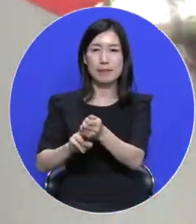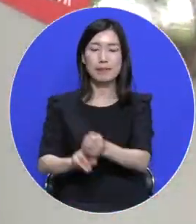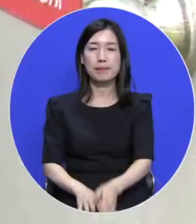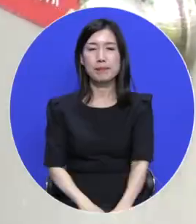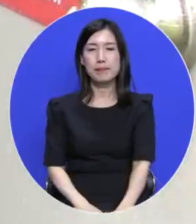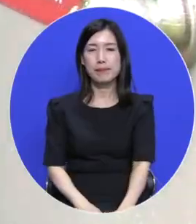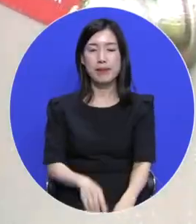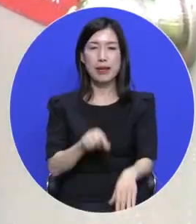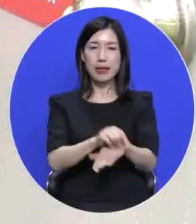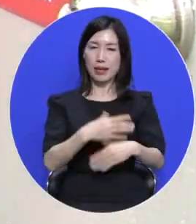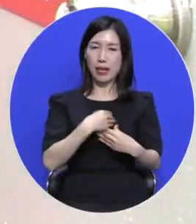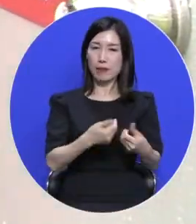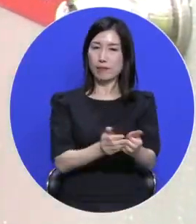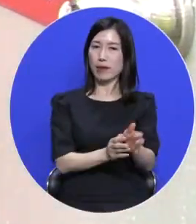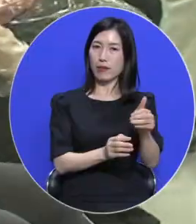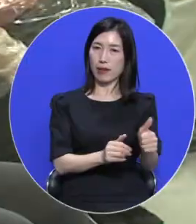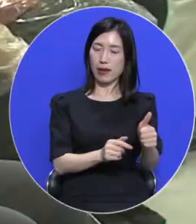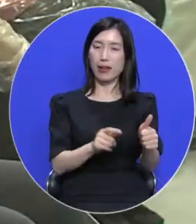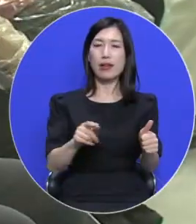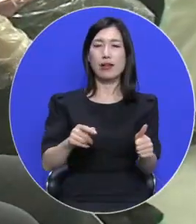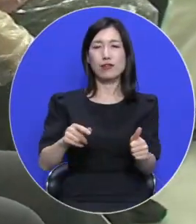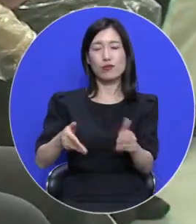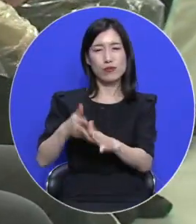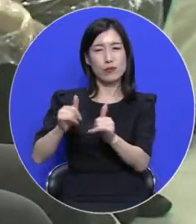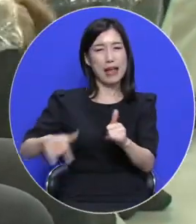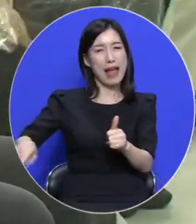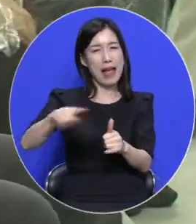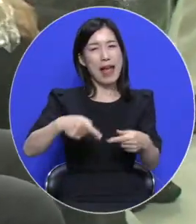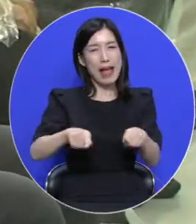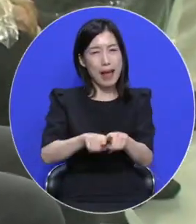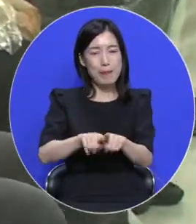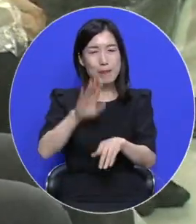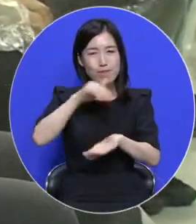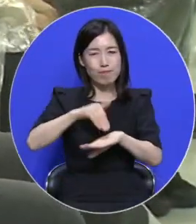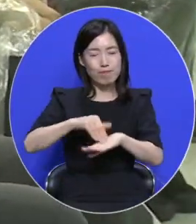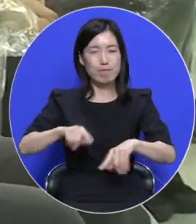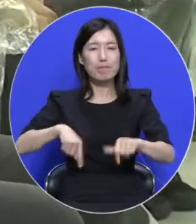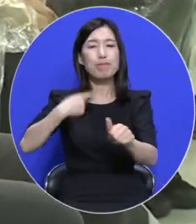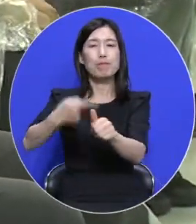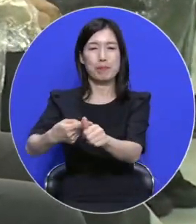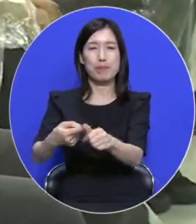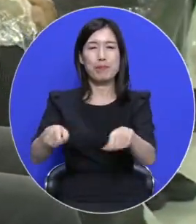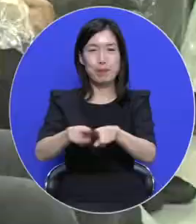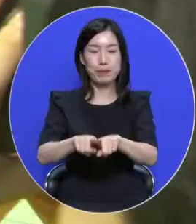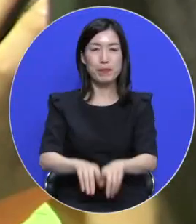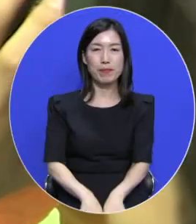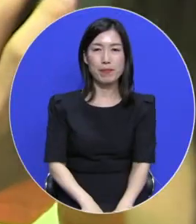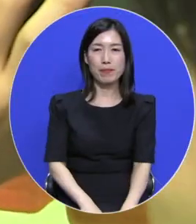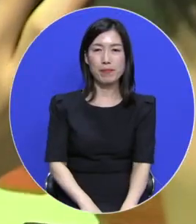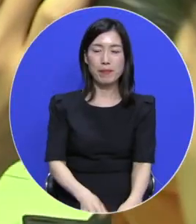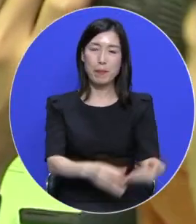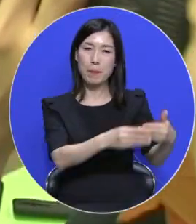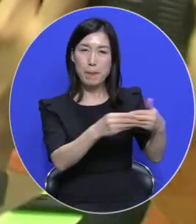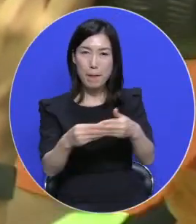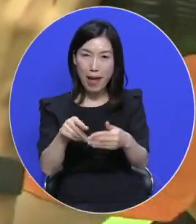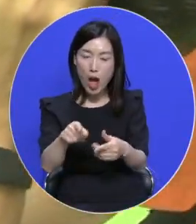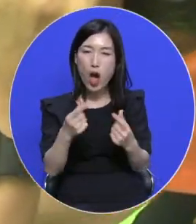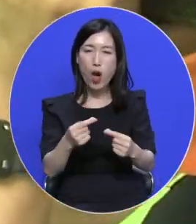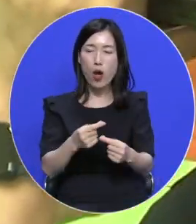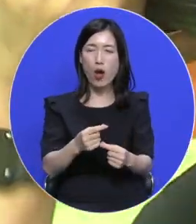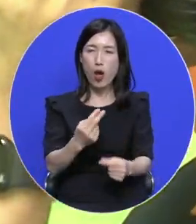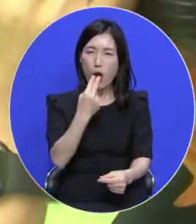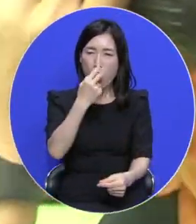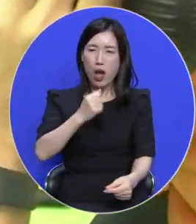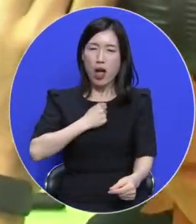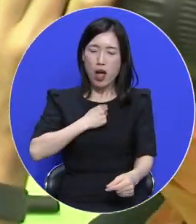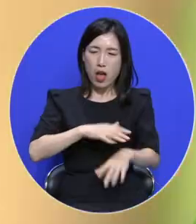이상민 행정안전부 장관도 주민들과 함께 민방위 훈련에 참여했습니다. 안내요원 지도에 따라